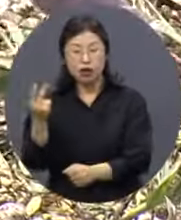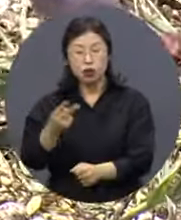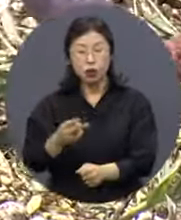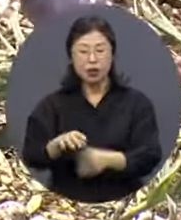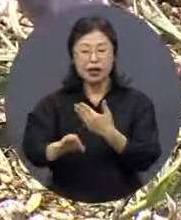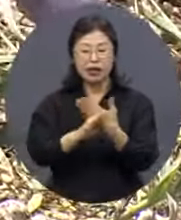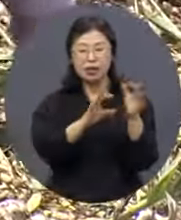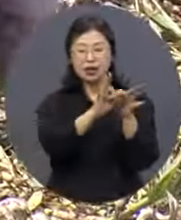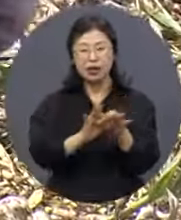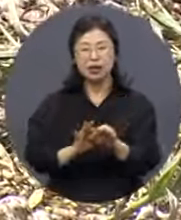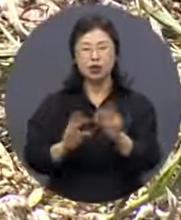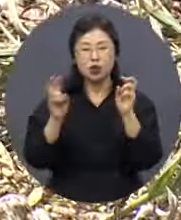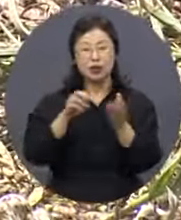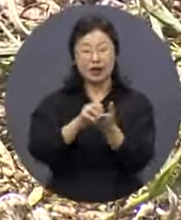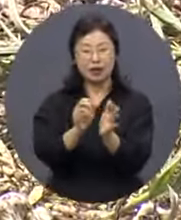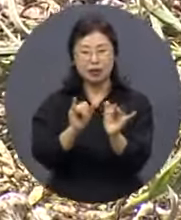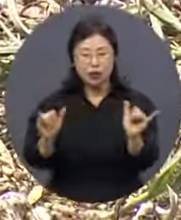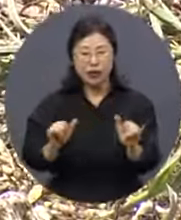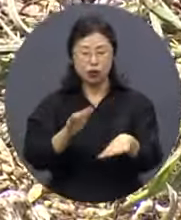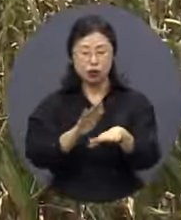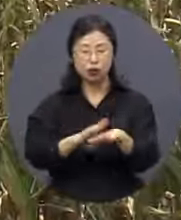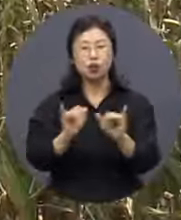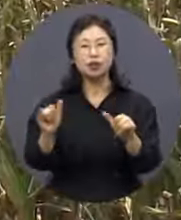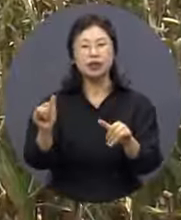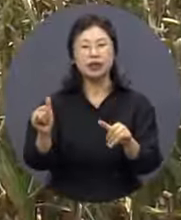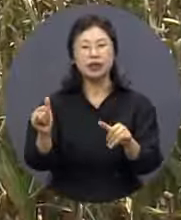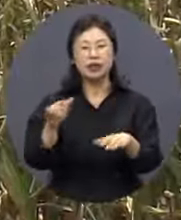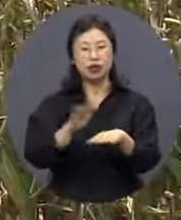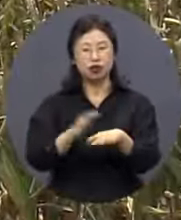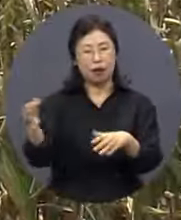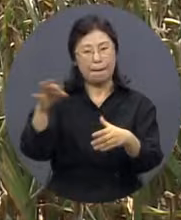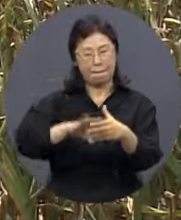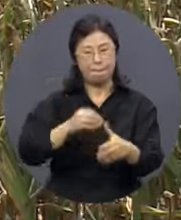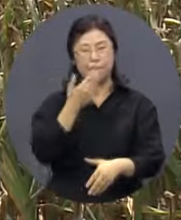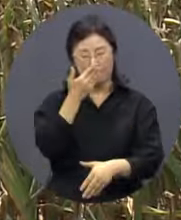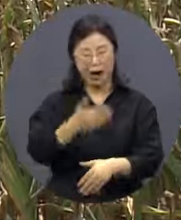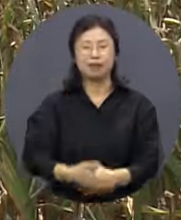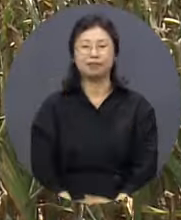이미 계속 직장 가입자도 농민수당 대상자에